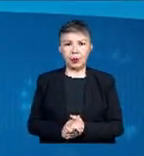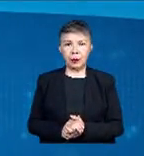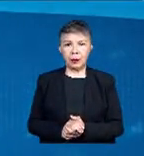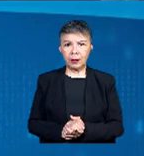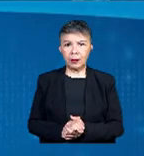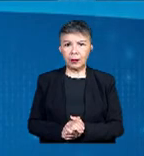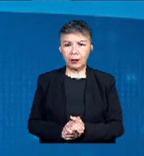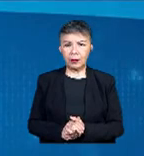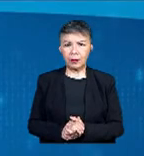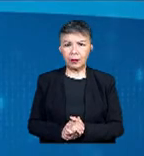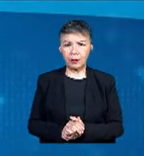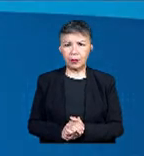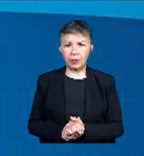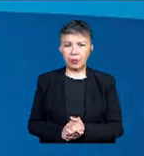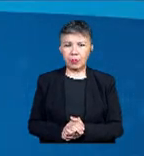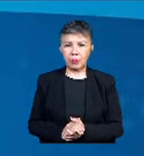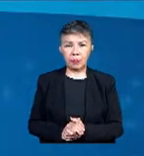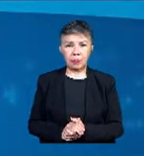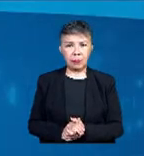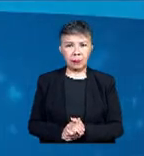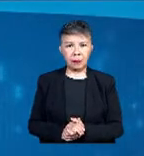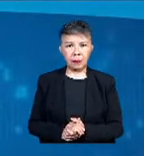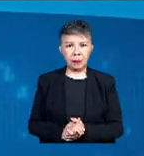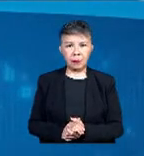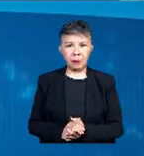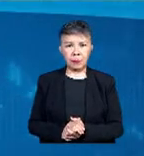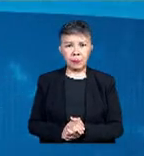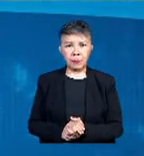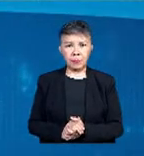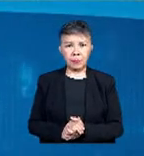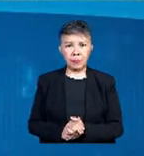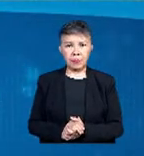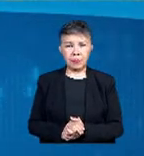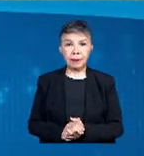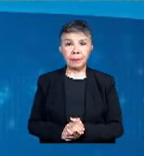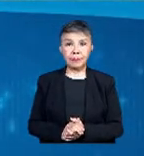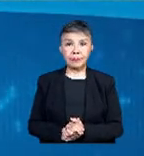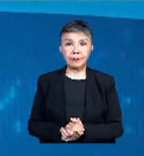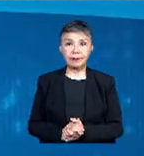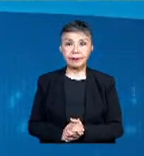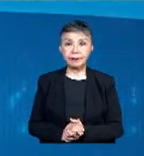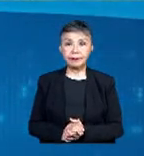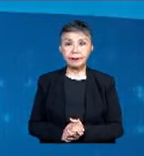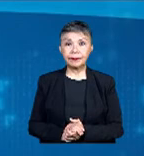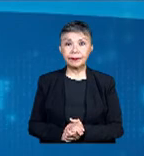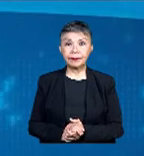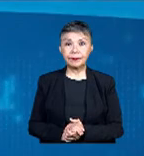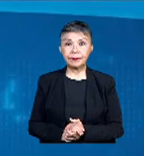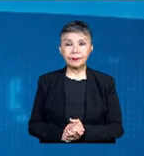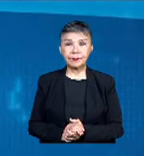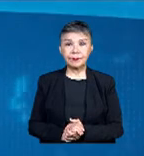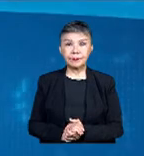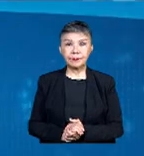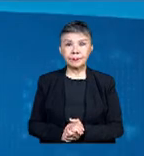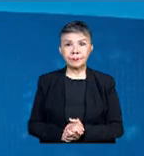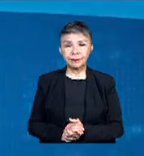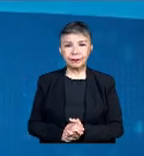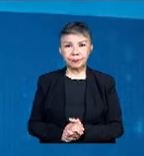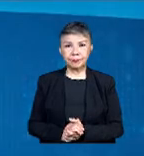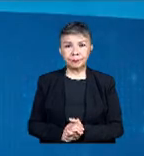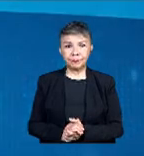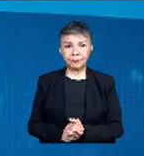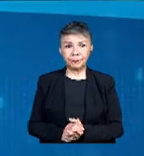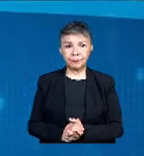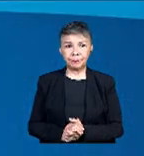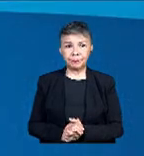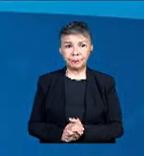Kota Jayapura. Itu kita lakukan setiap bulan bagi para disabilitas yang ada di Kota Jayapura.